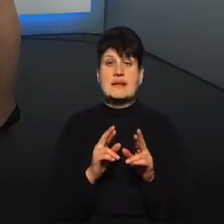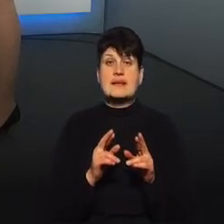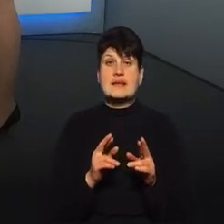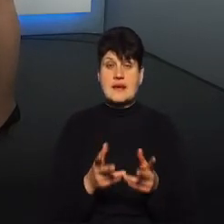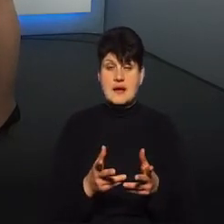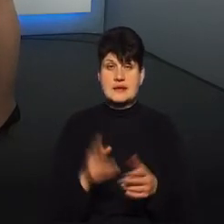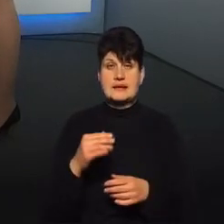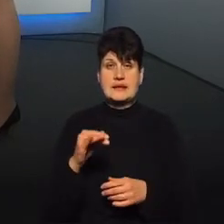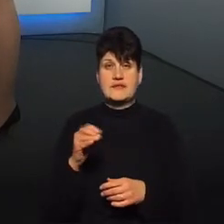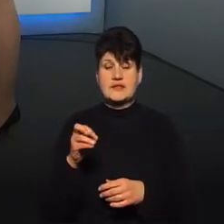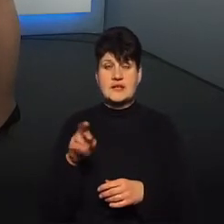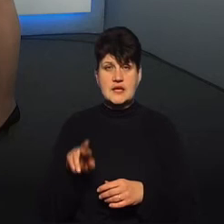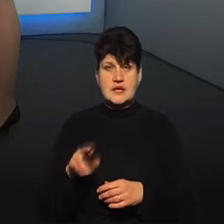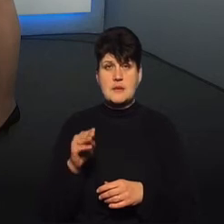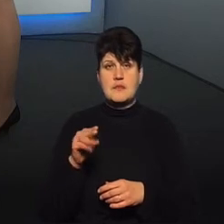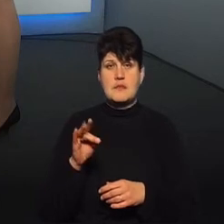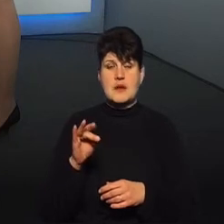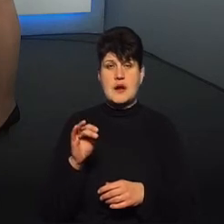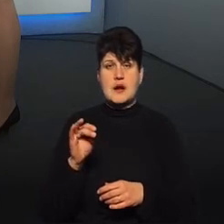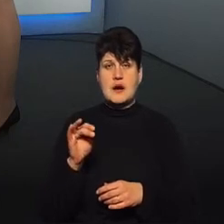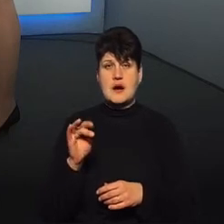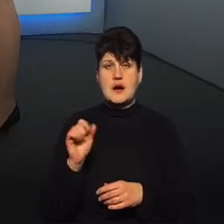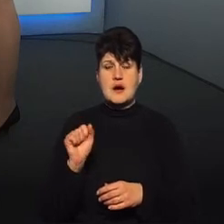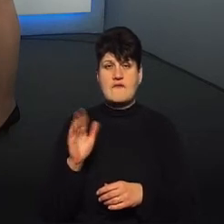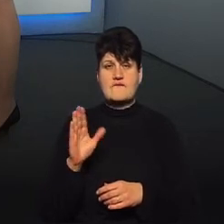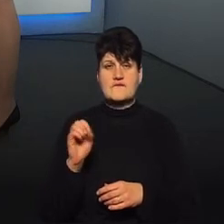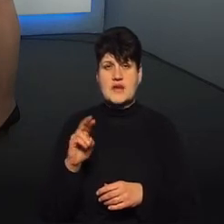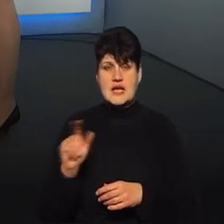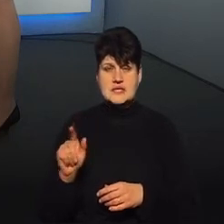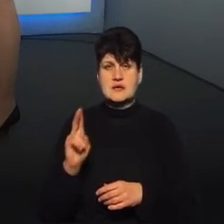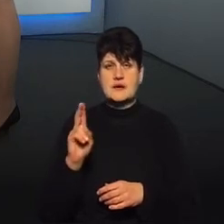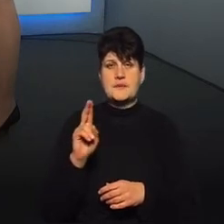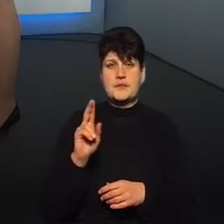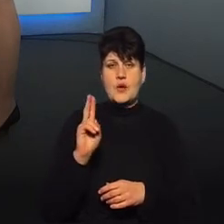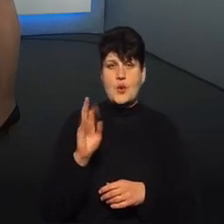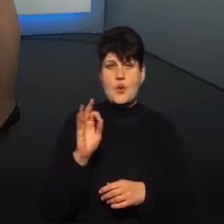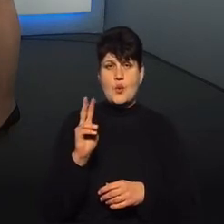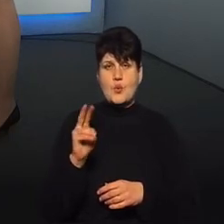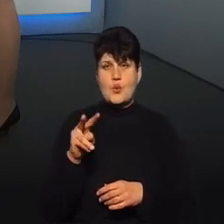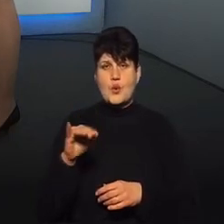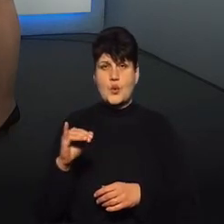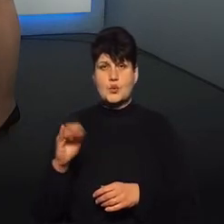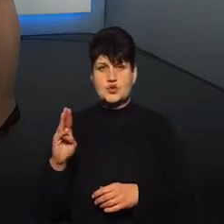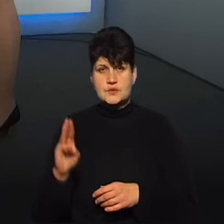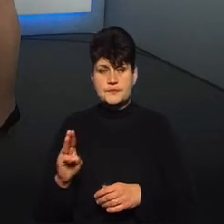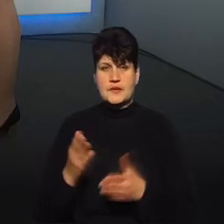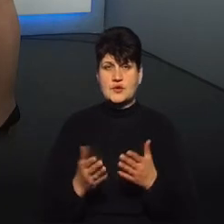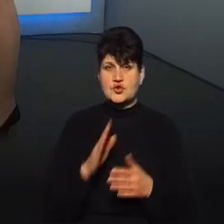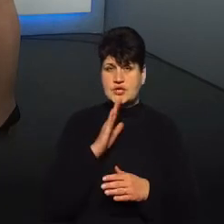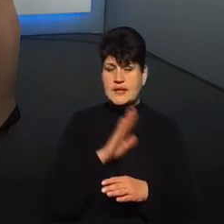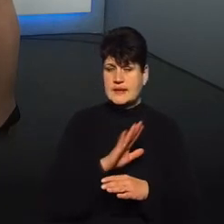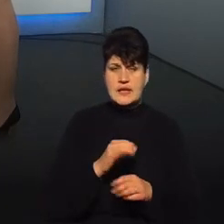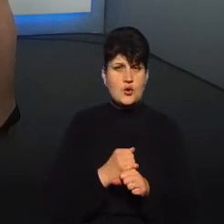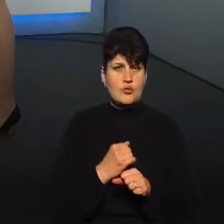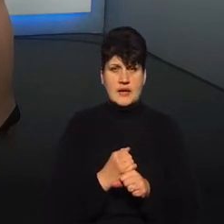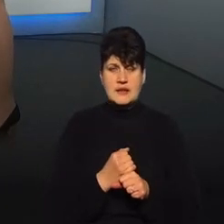від правцю, від коклюшу, тому що якщо жінка не робила ревакцинацію більше як